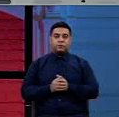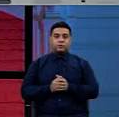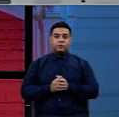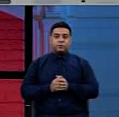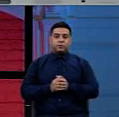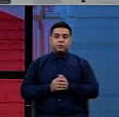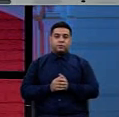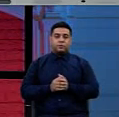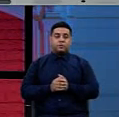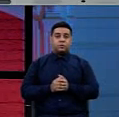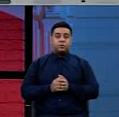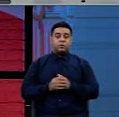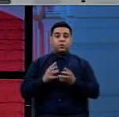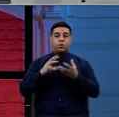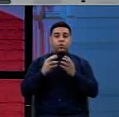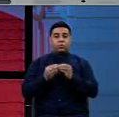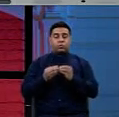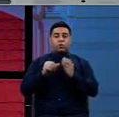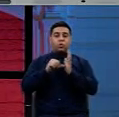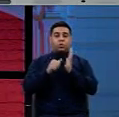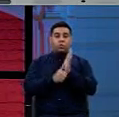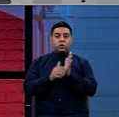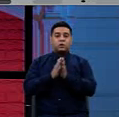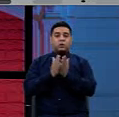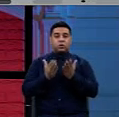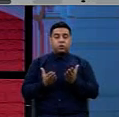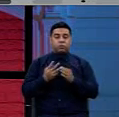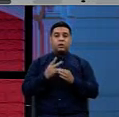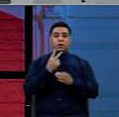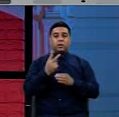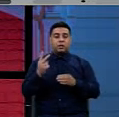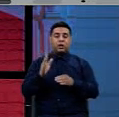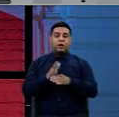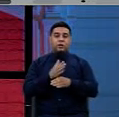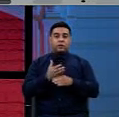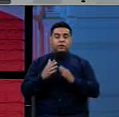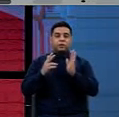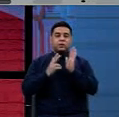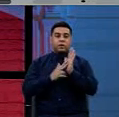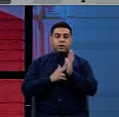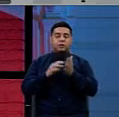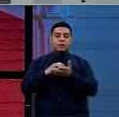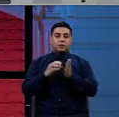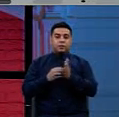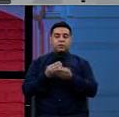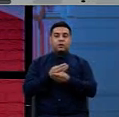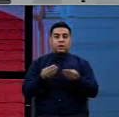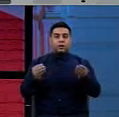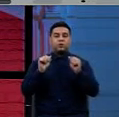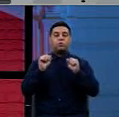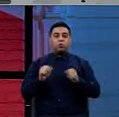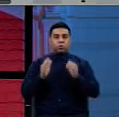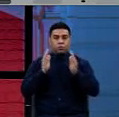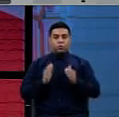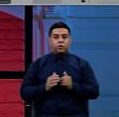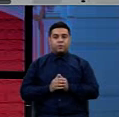8. Xulosa qilamiz, 16 ta kitobni 2 tadan ajratsak, 8 ta sinfga tarqatish